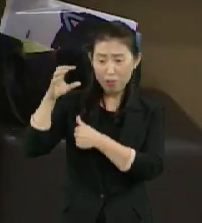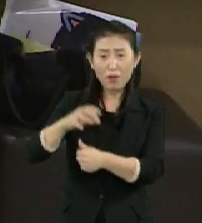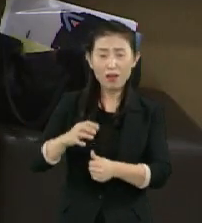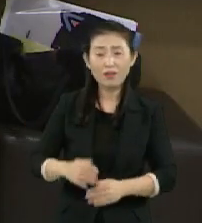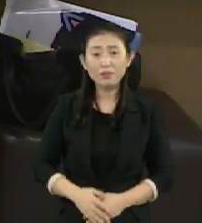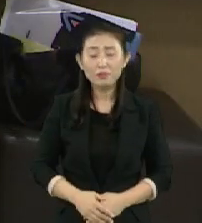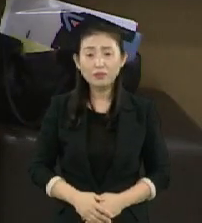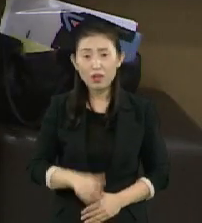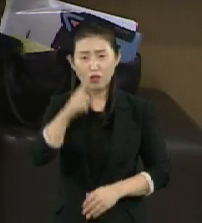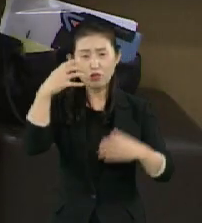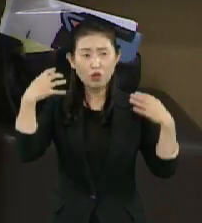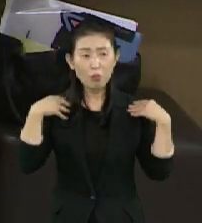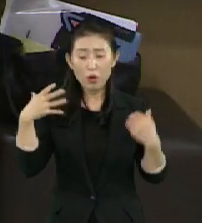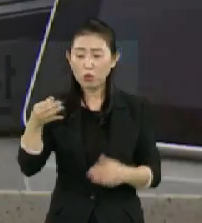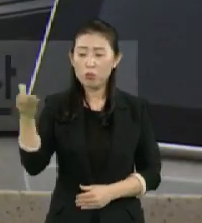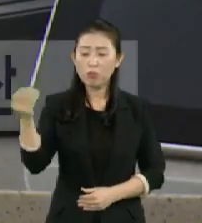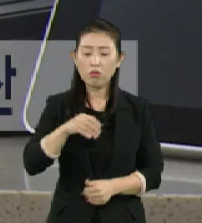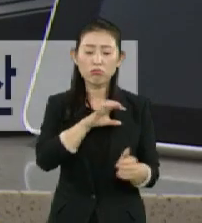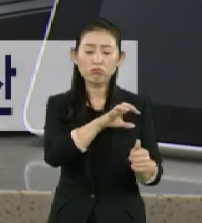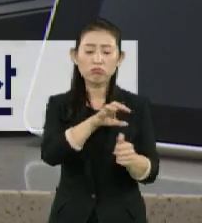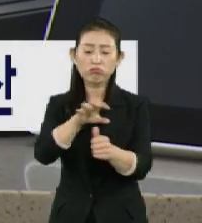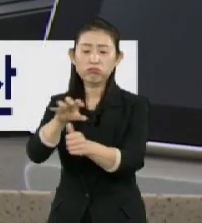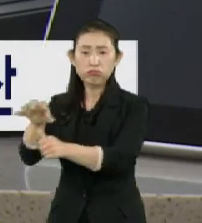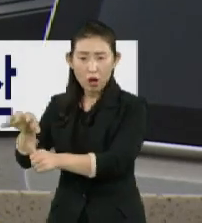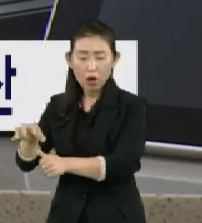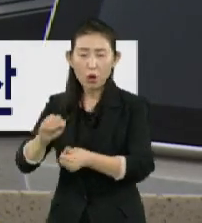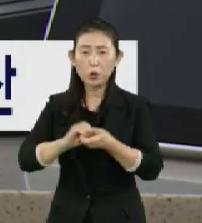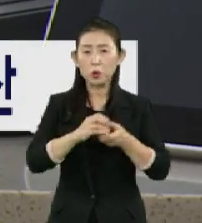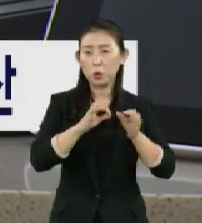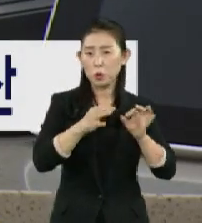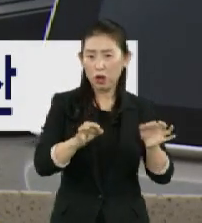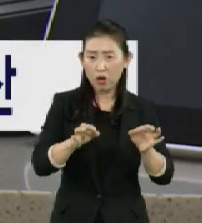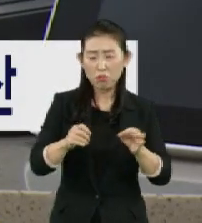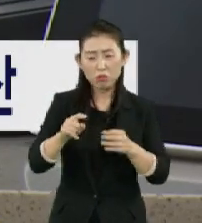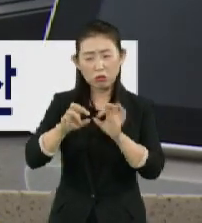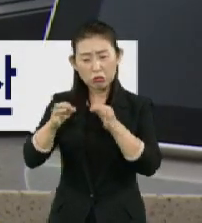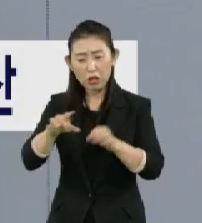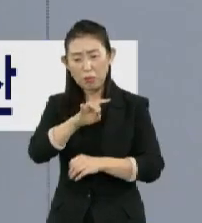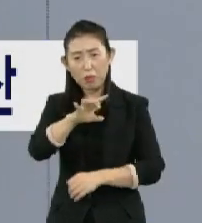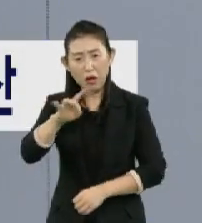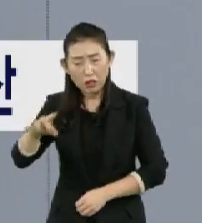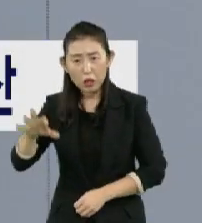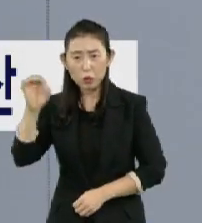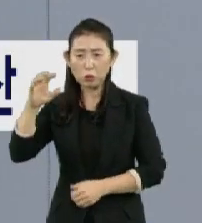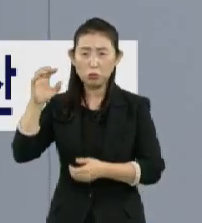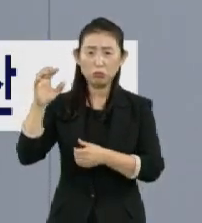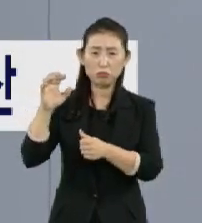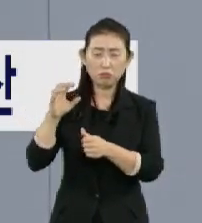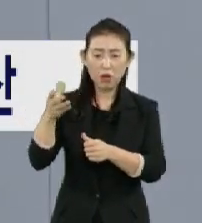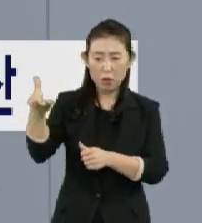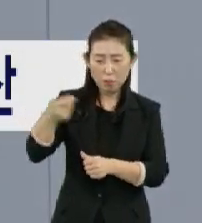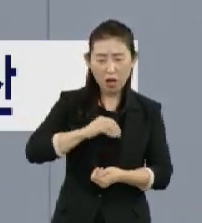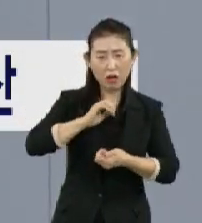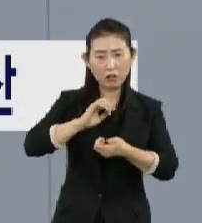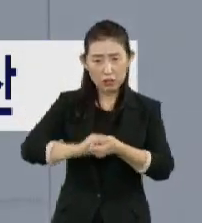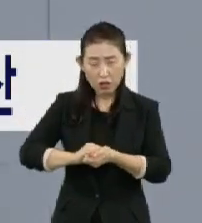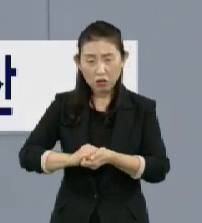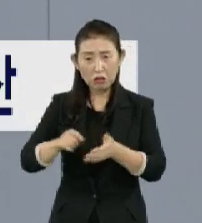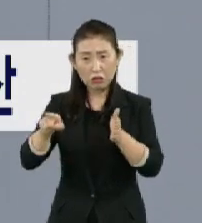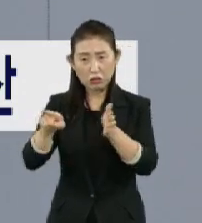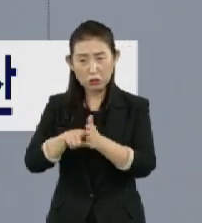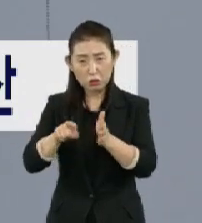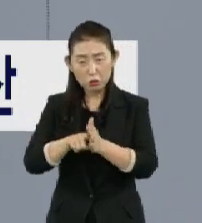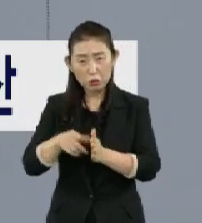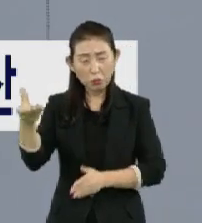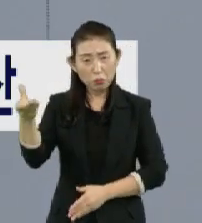정부의 가계대출 억제 방침에 따라 농협 등 일부 시중은행의 주택담보대출 제한과 신용대출 한도